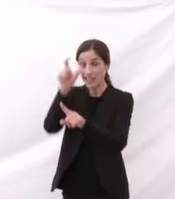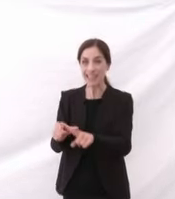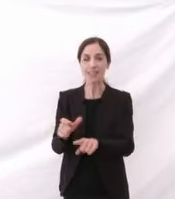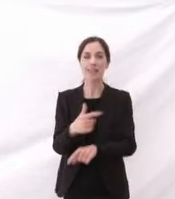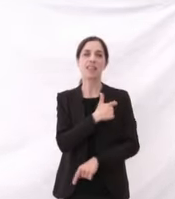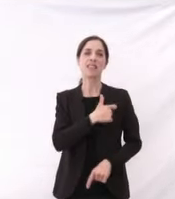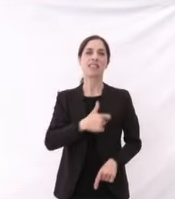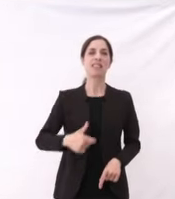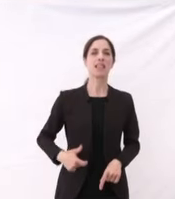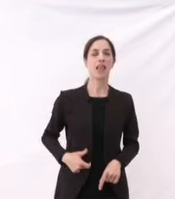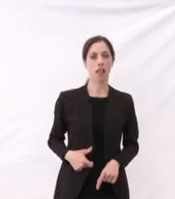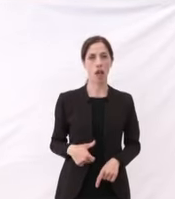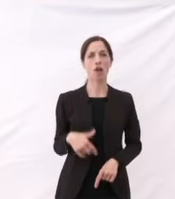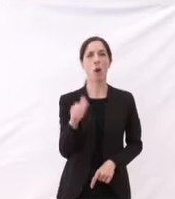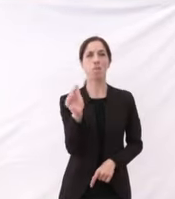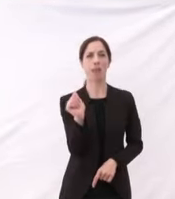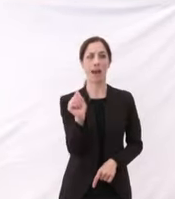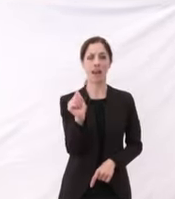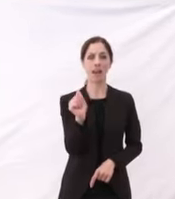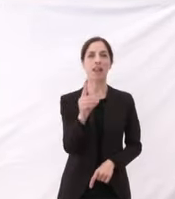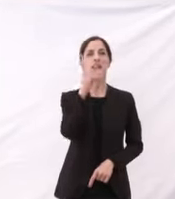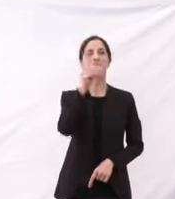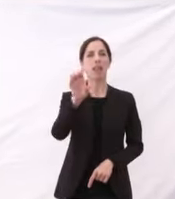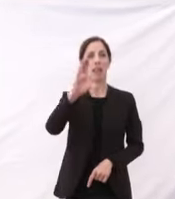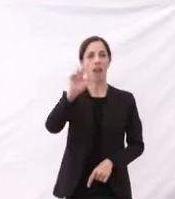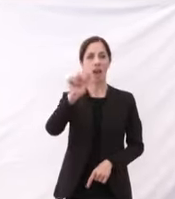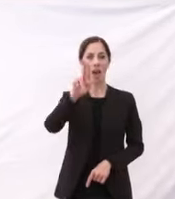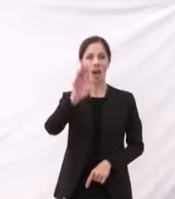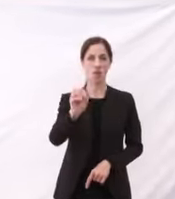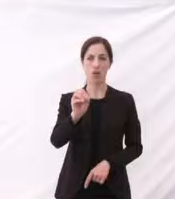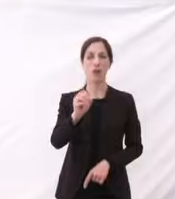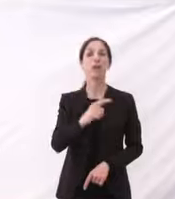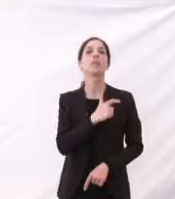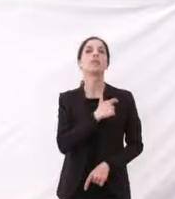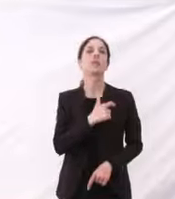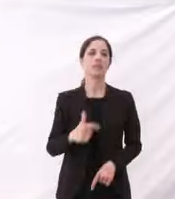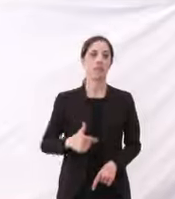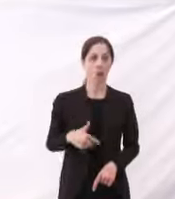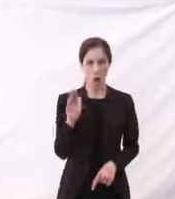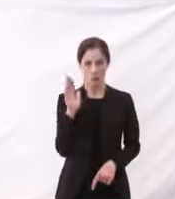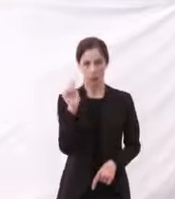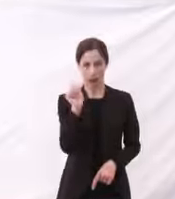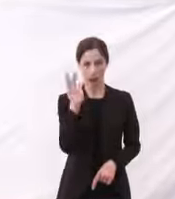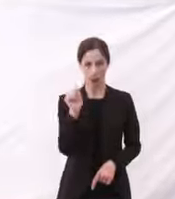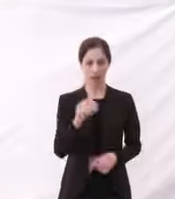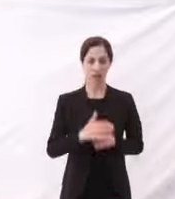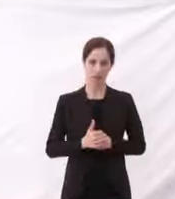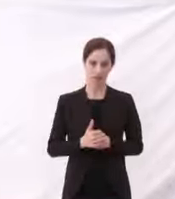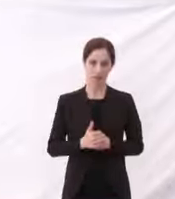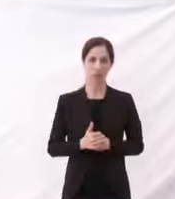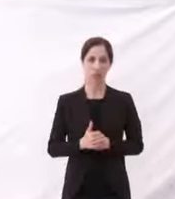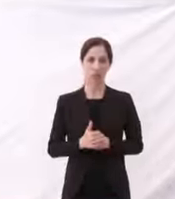De Caro, è il sindaco di Bari, è il sindaco di Bari.